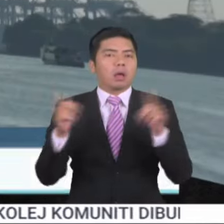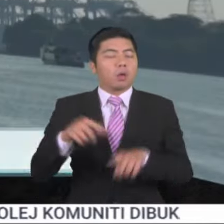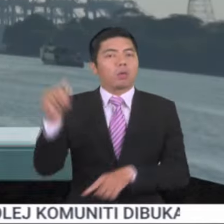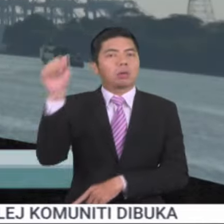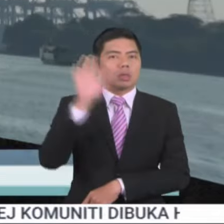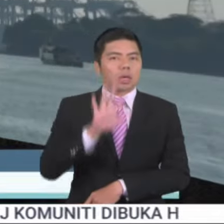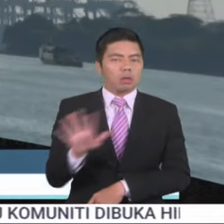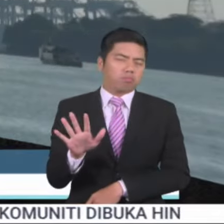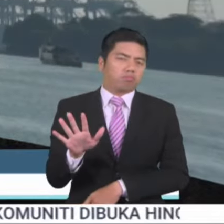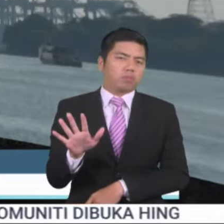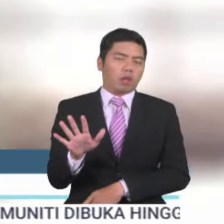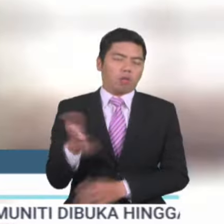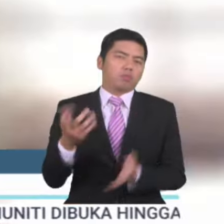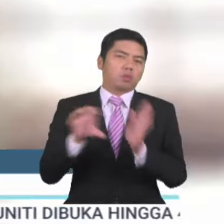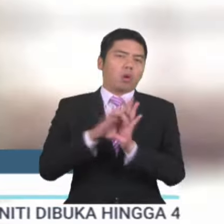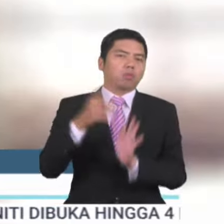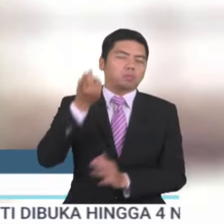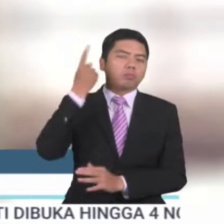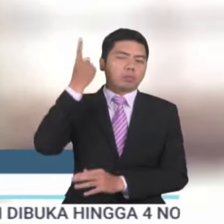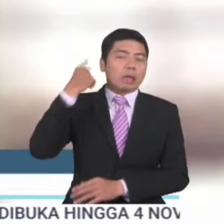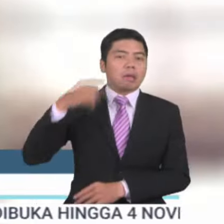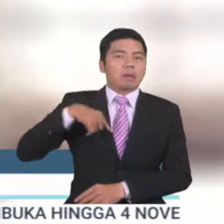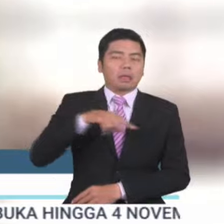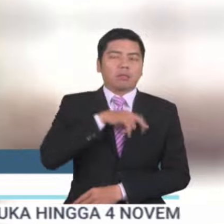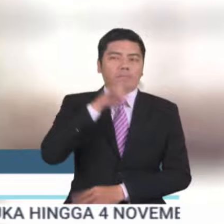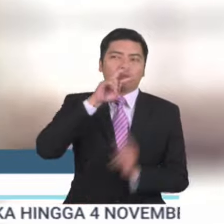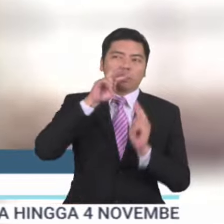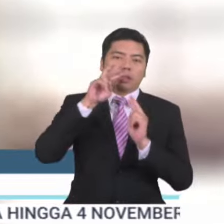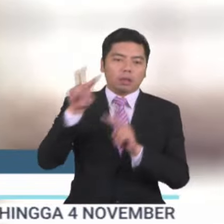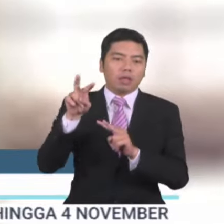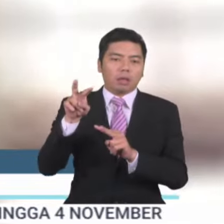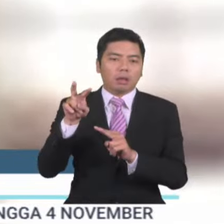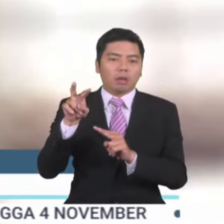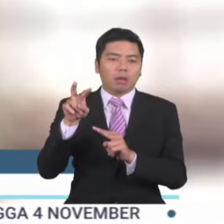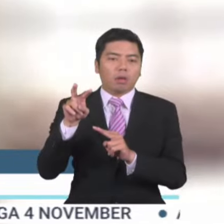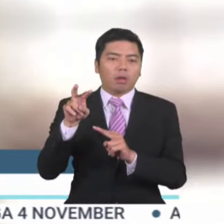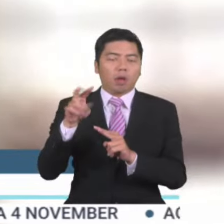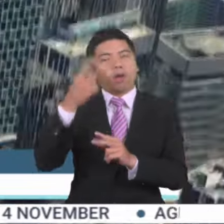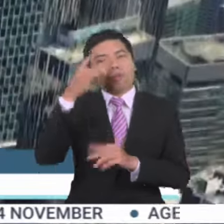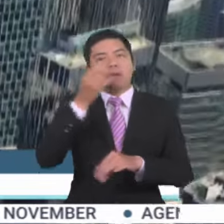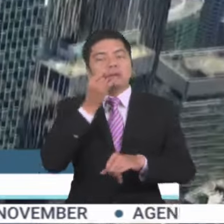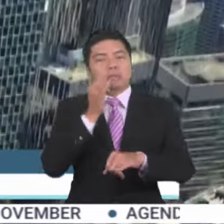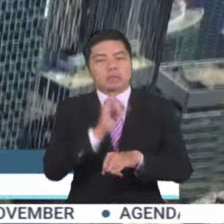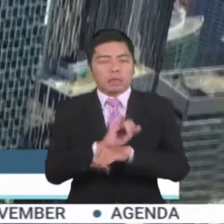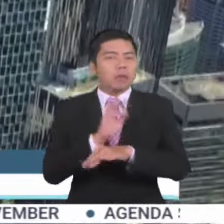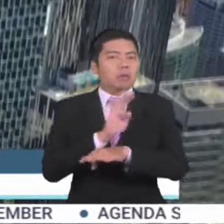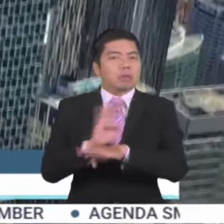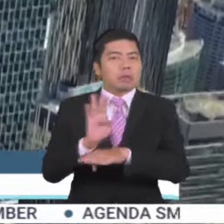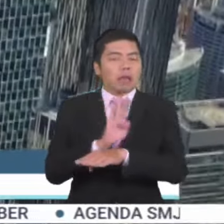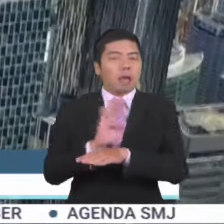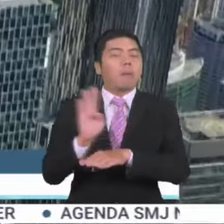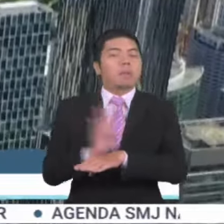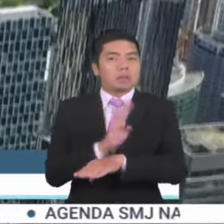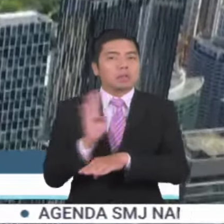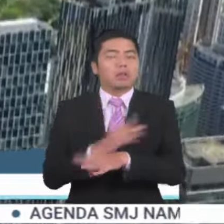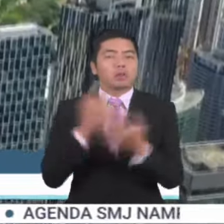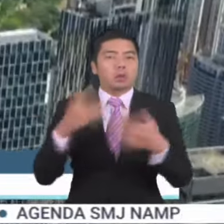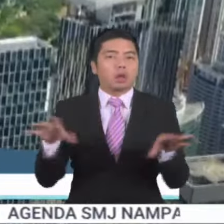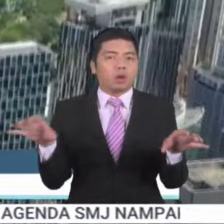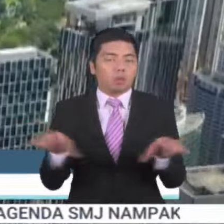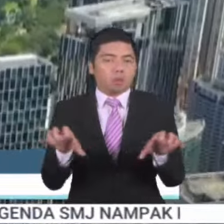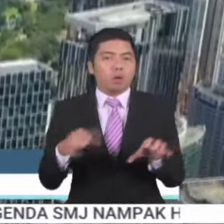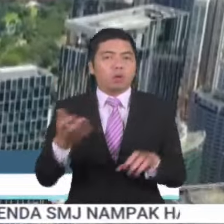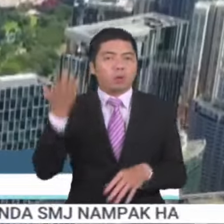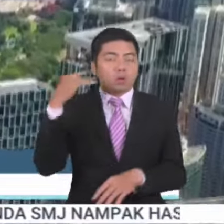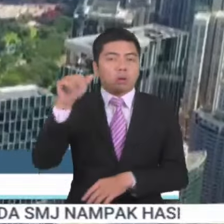masa yang lepas, kita melihat kepada free trade agreement ataupun perjanjian perdagangan bebas yang sudah diadakan